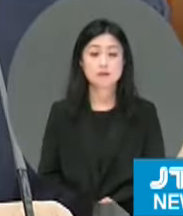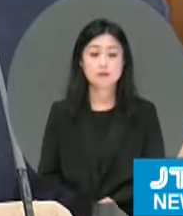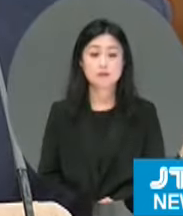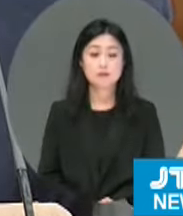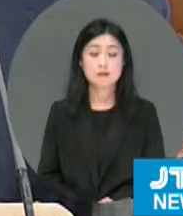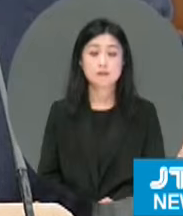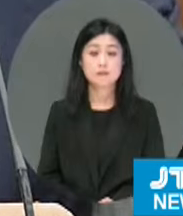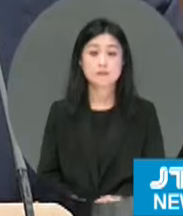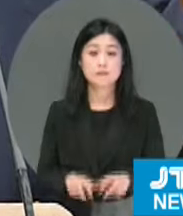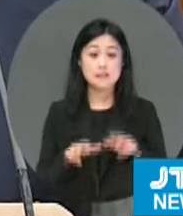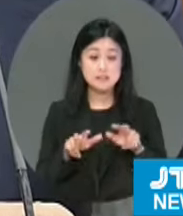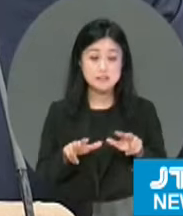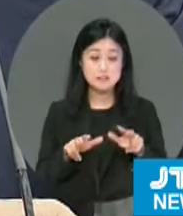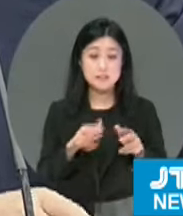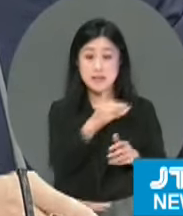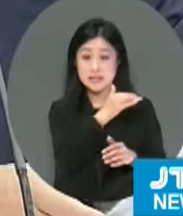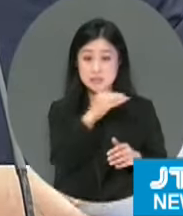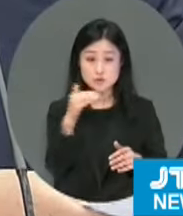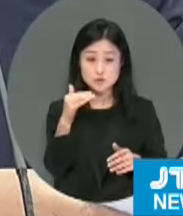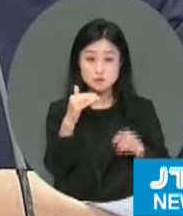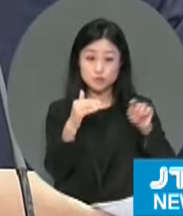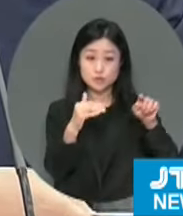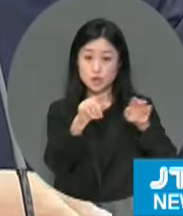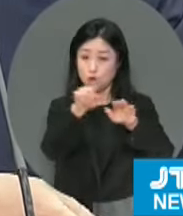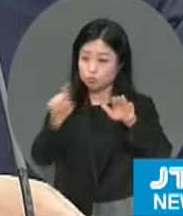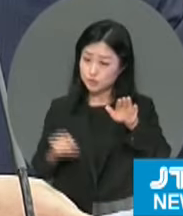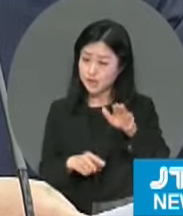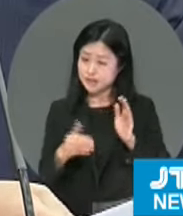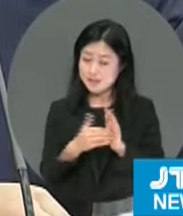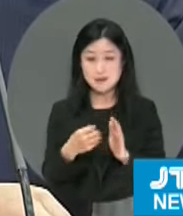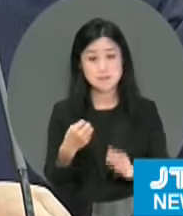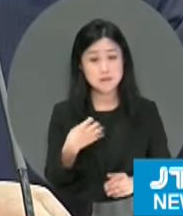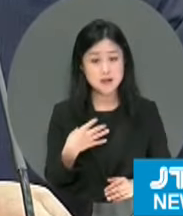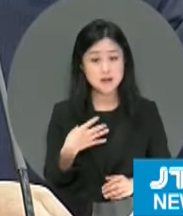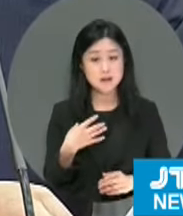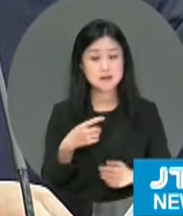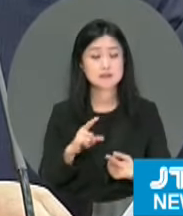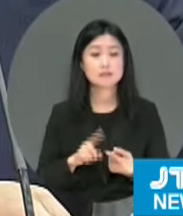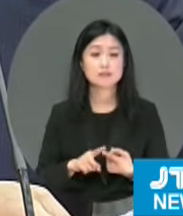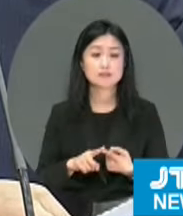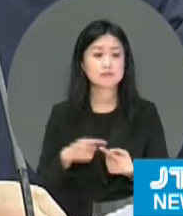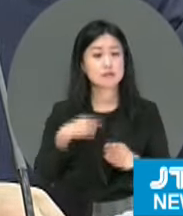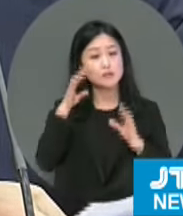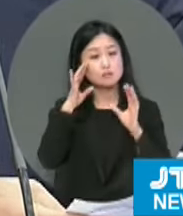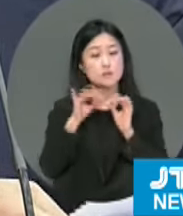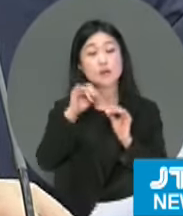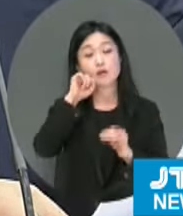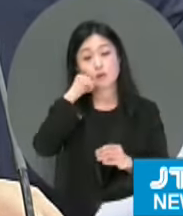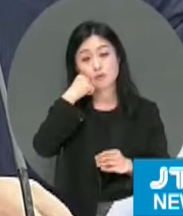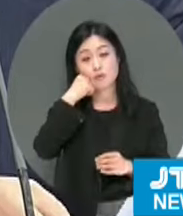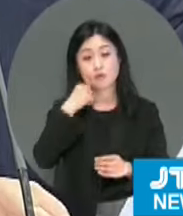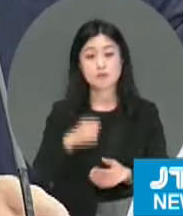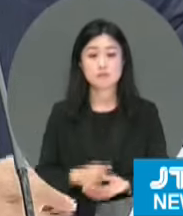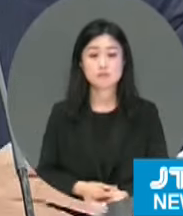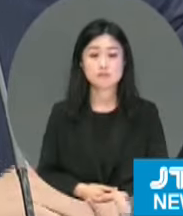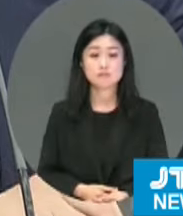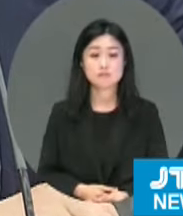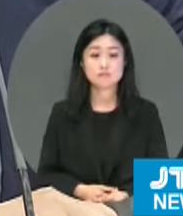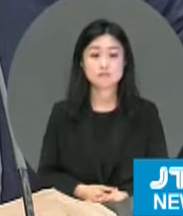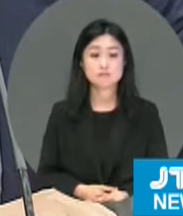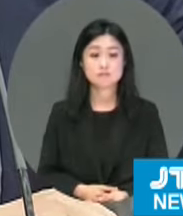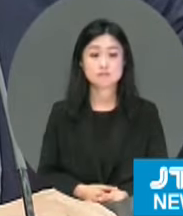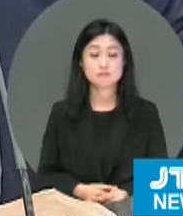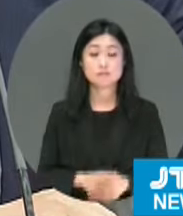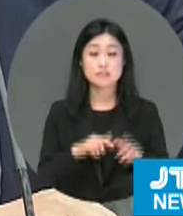기존 지표가 후퇴했다라고 이제 말씀하시는 거에는 좀 동의할 수가 없는 게 이게 후퇴한 거잖아요. 기존